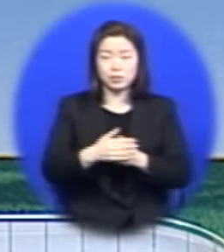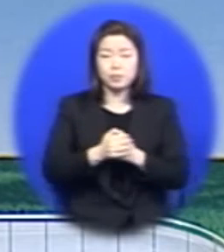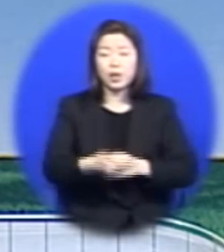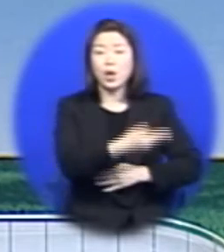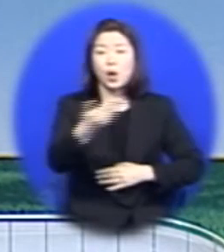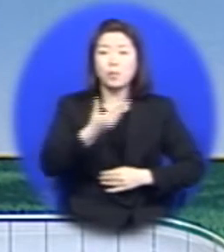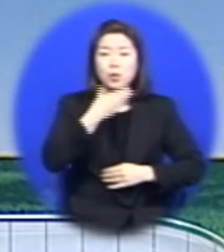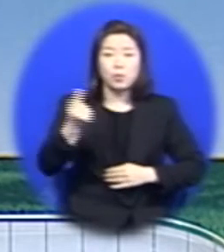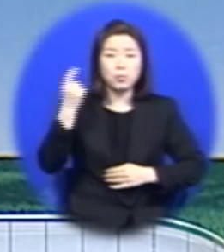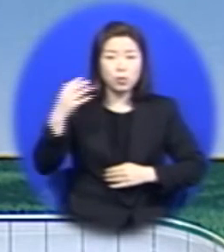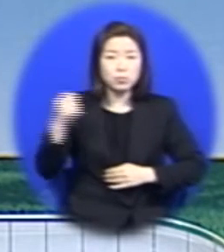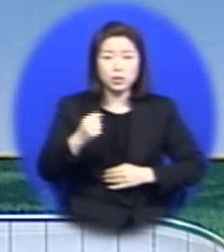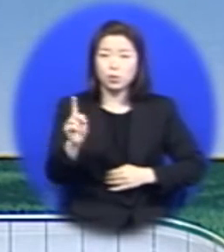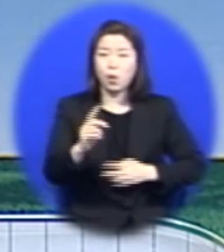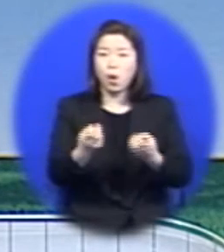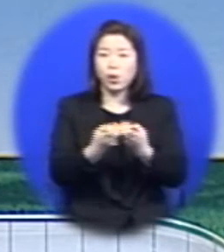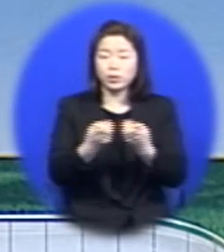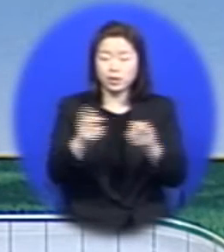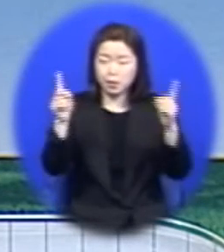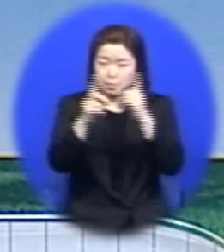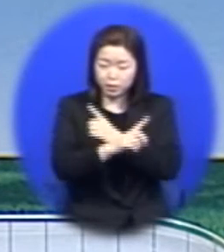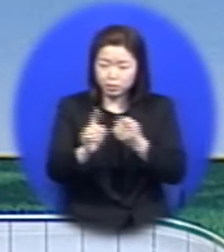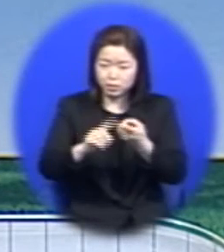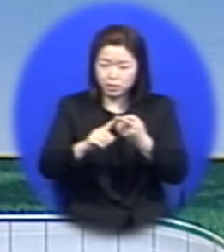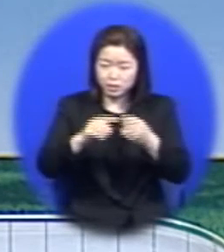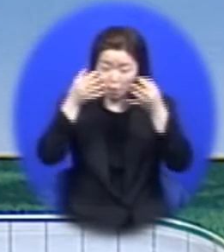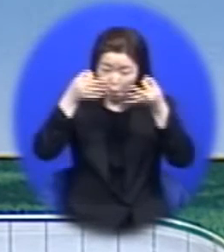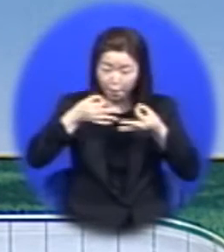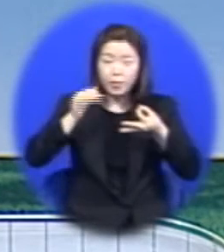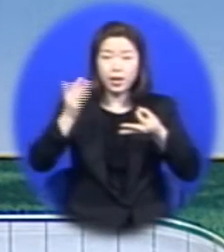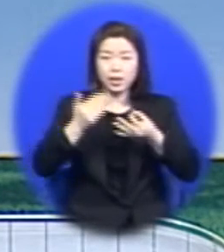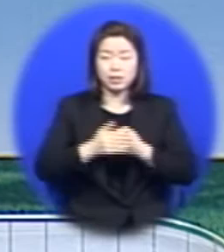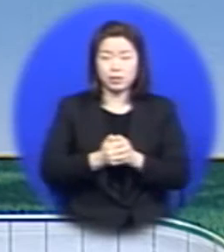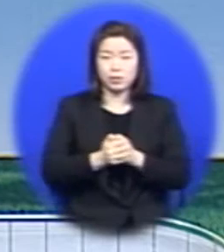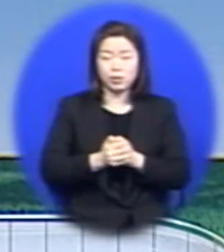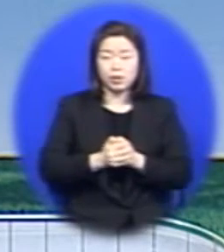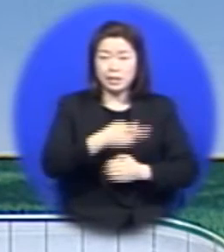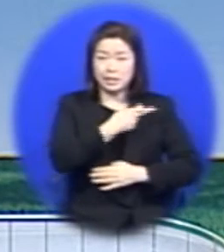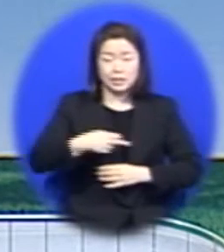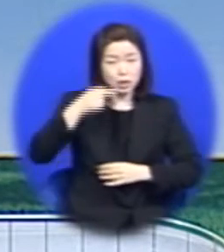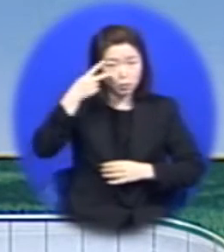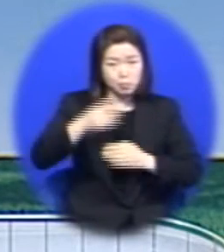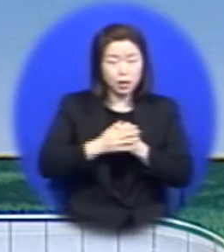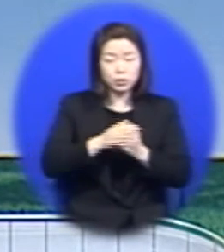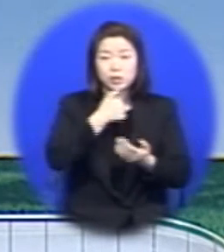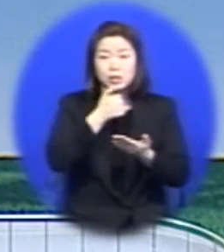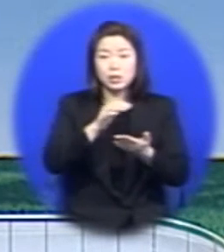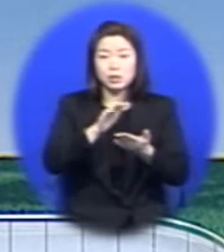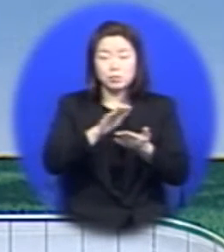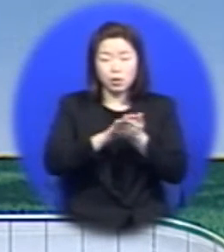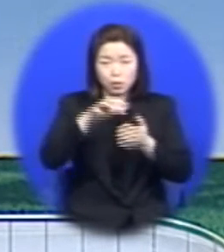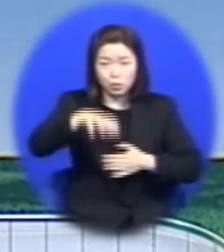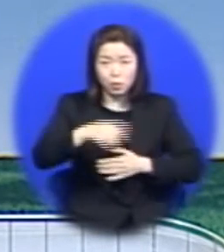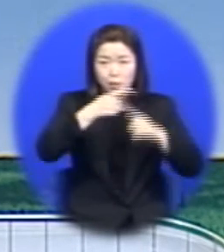어떻게 변화되었는지를 주목하셔야 합니다. 사도 바울은 로마 교회에 편지를 하면서